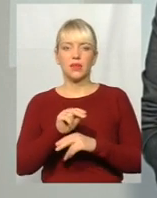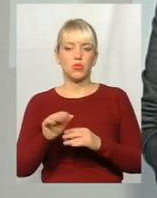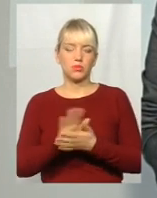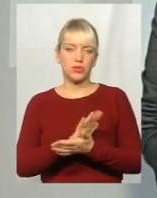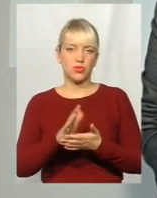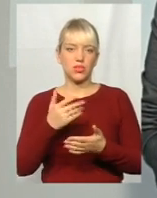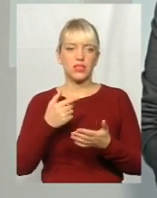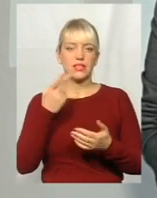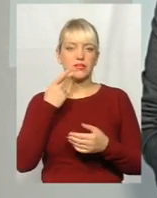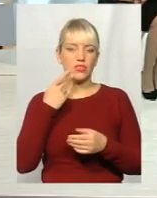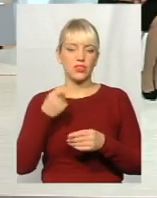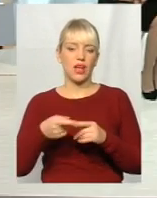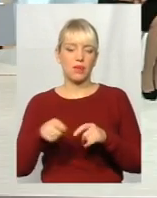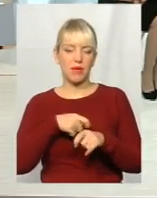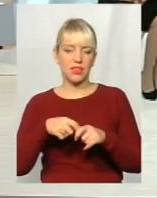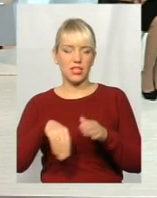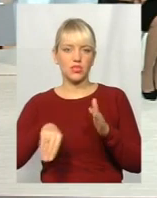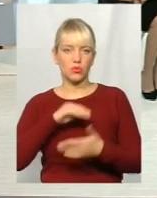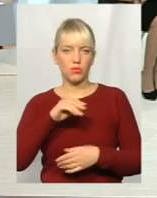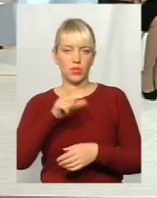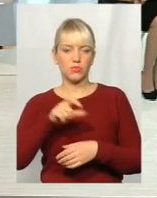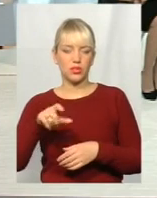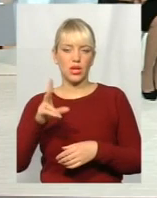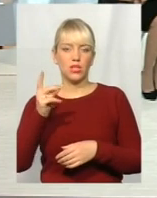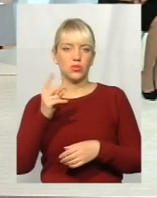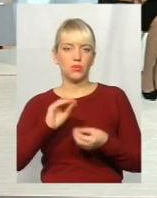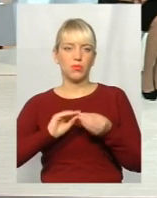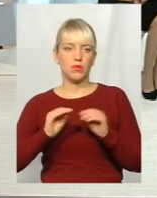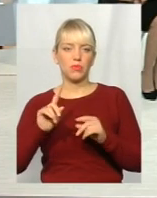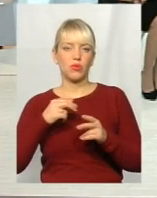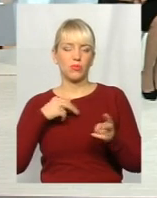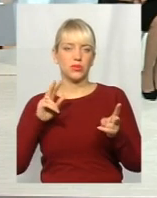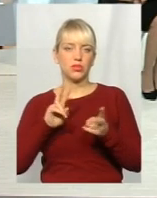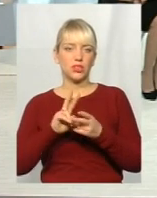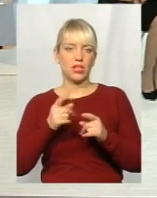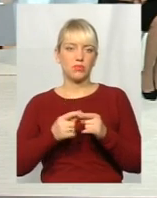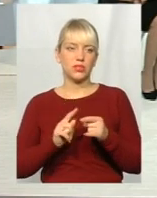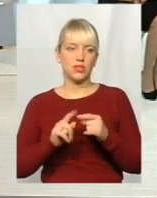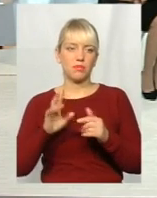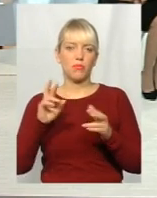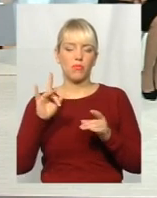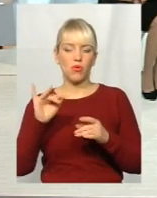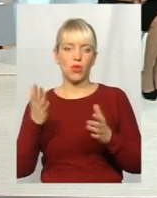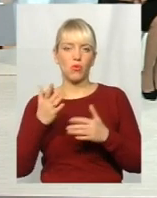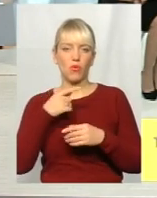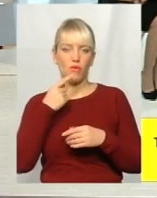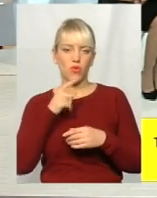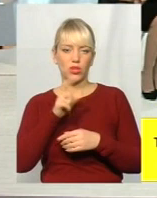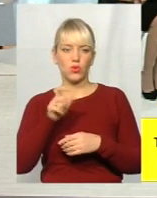матеріали закуповуються за рахунок мешканців. І друга проблема, з якою ми стикаємося, про яку нам говорять люди, це те,